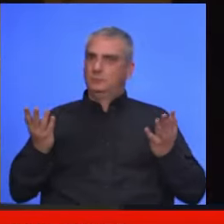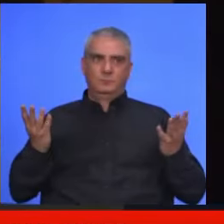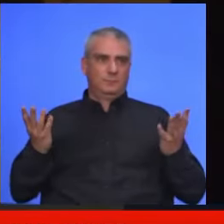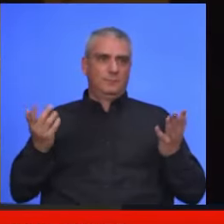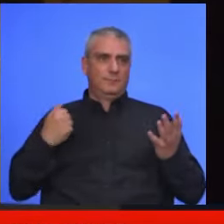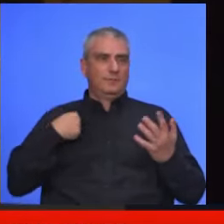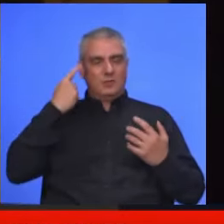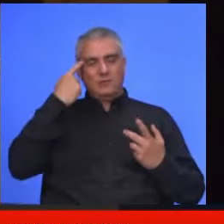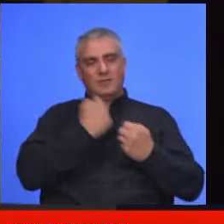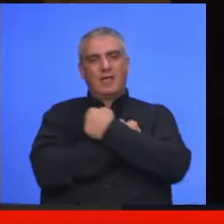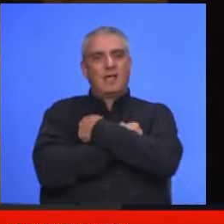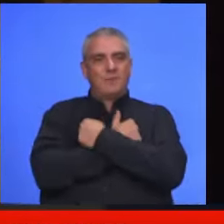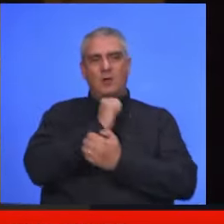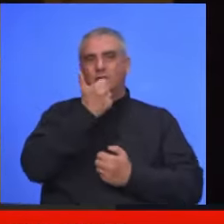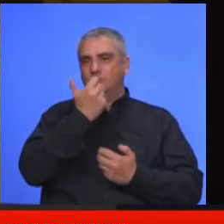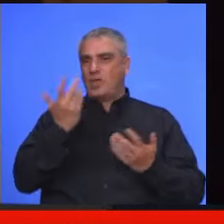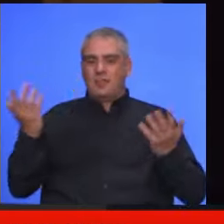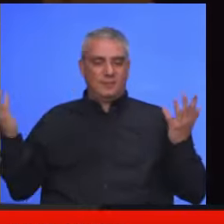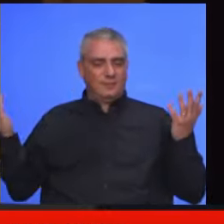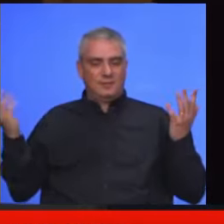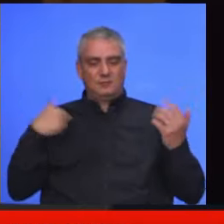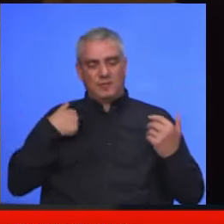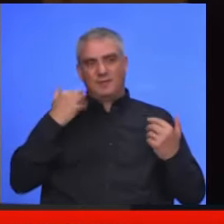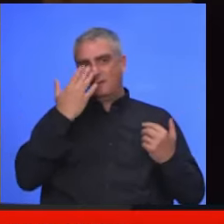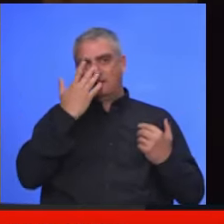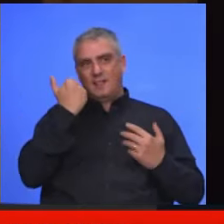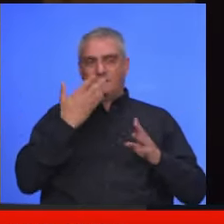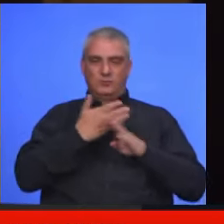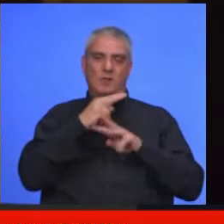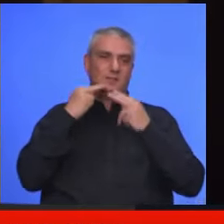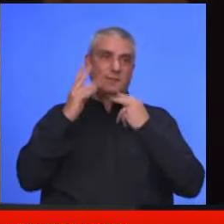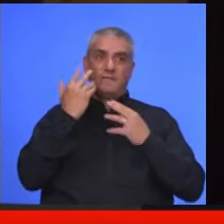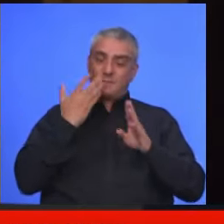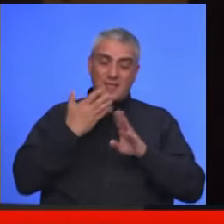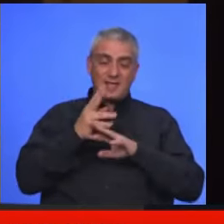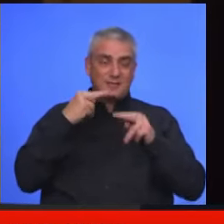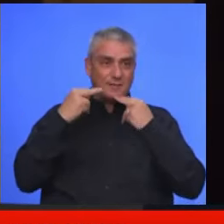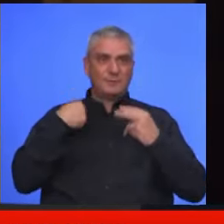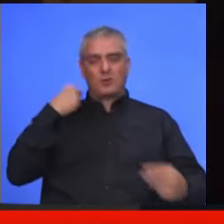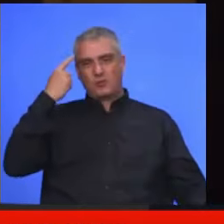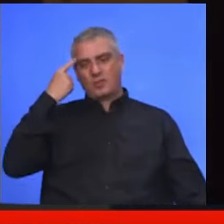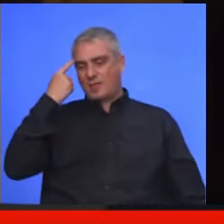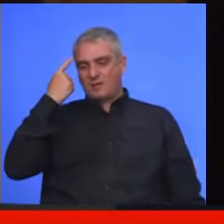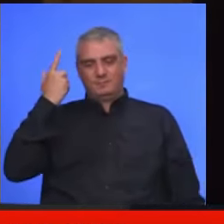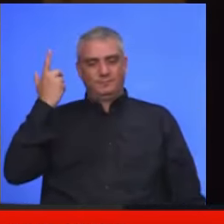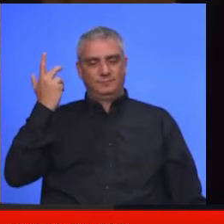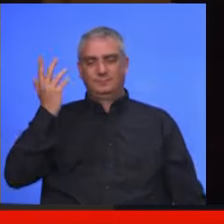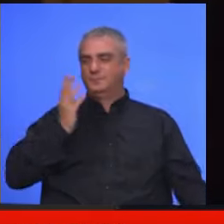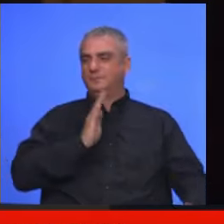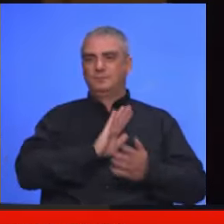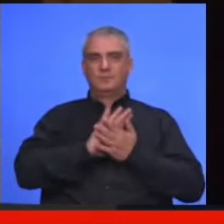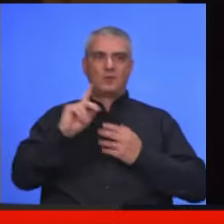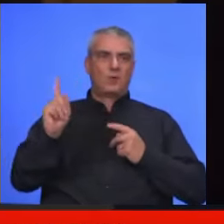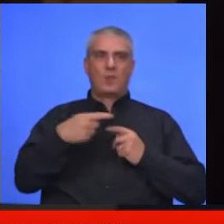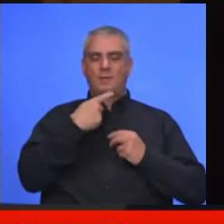על החיבוק הראשון, על... שאני מניחה שהוא יהיה לפני שהוא ייכנס למסעדה, אבל ברגע שהוא ייכנס למסעדה אני יודעת שפשוט כאילו לכולם יחזור